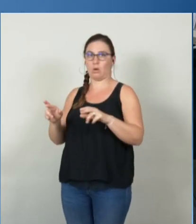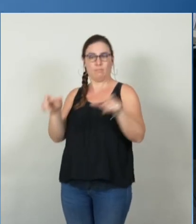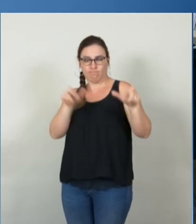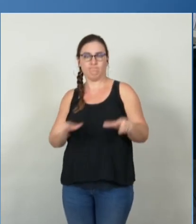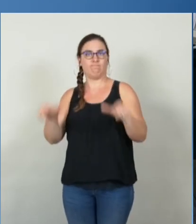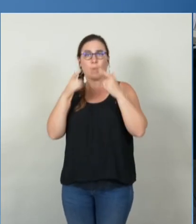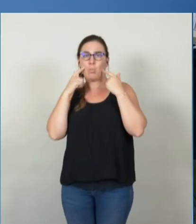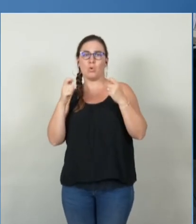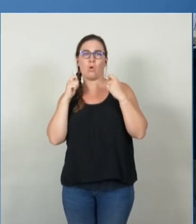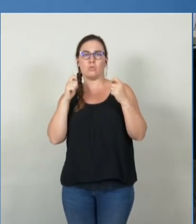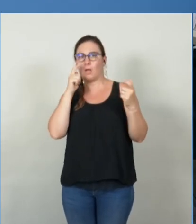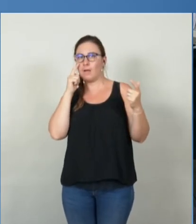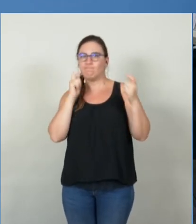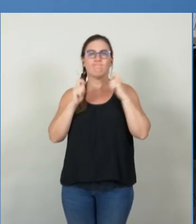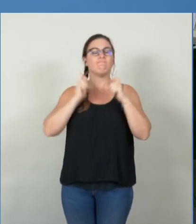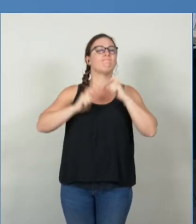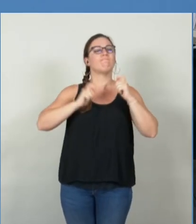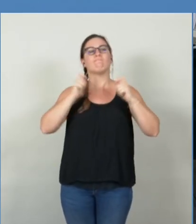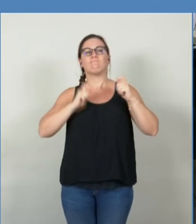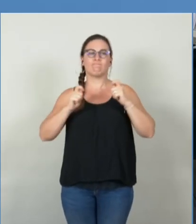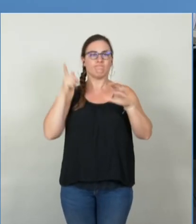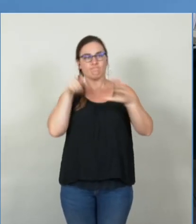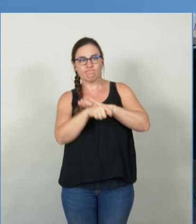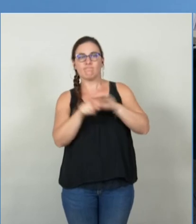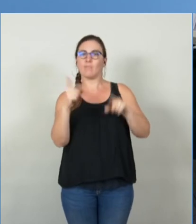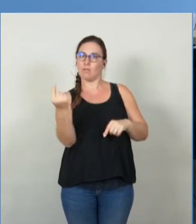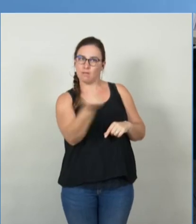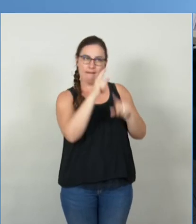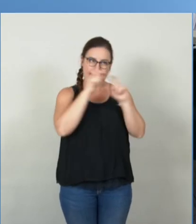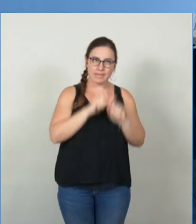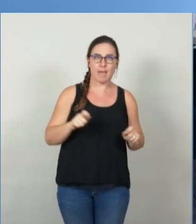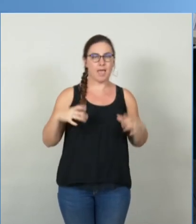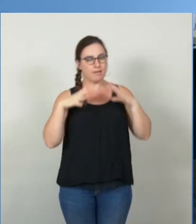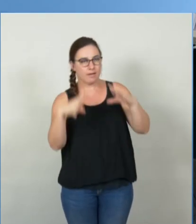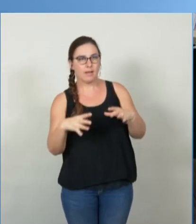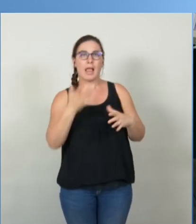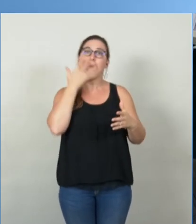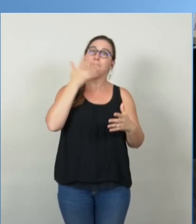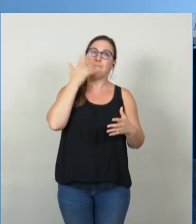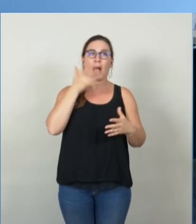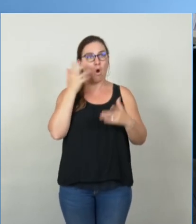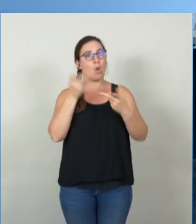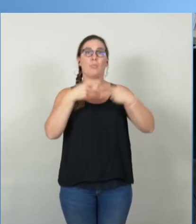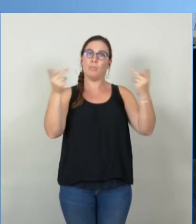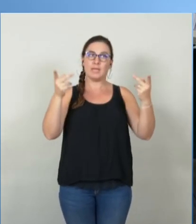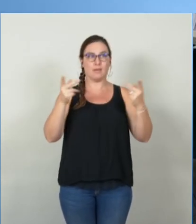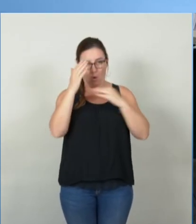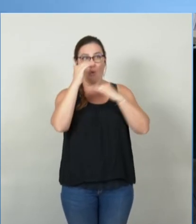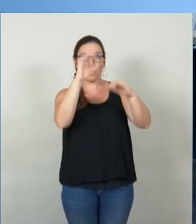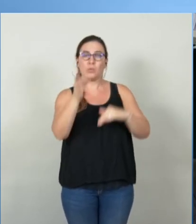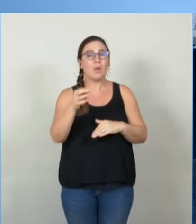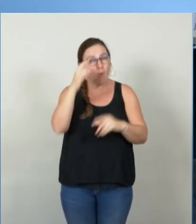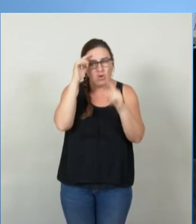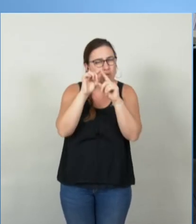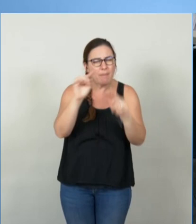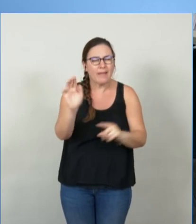prudence aussi dans l'attribution de subventions et le respect des partenariats des engagements et le poids de la parole publique je ne suis pas tout à fait d'accord avec